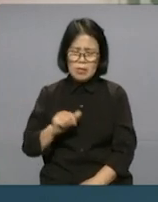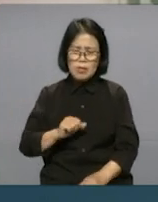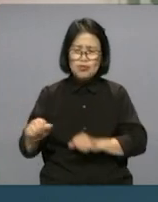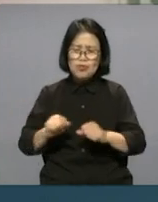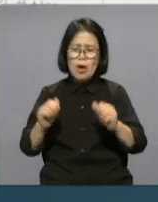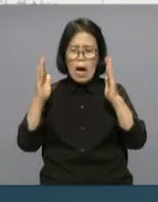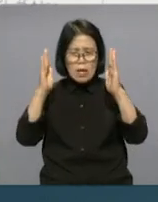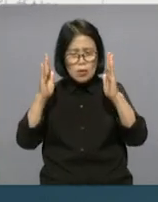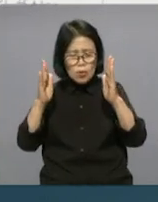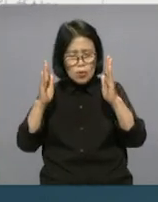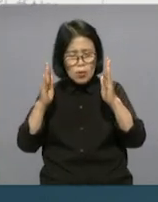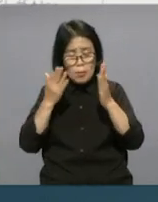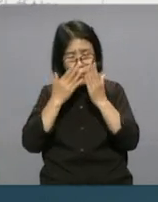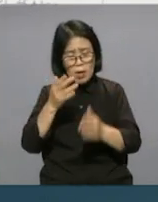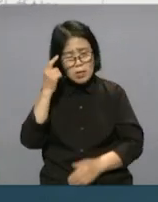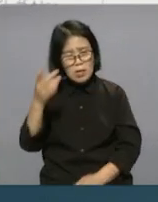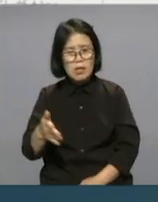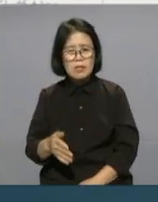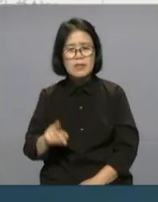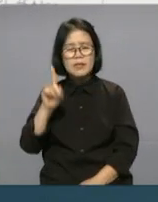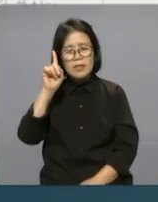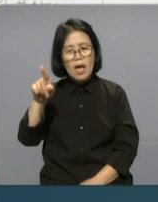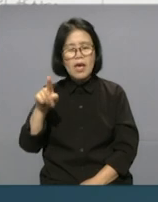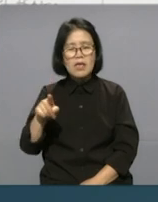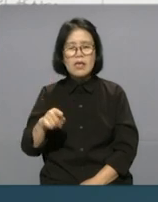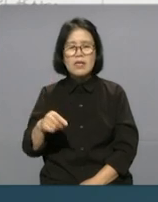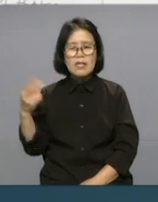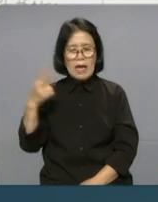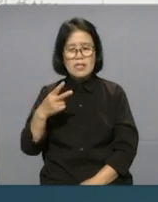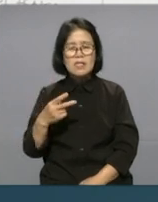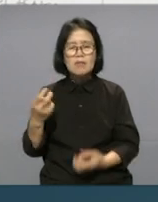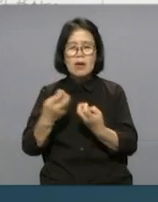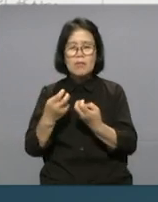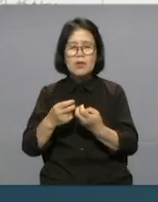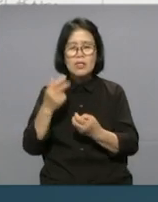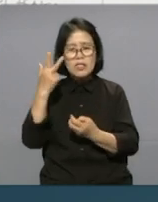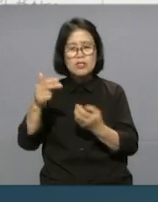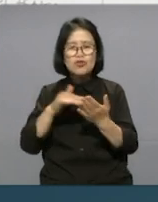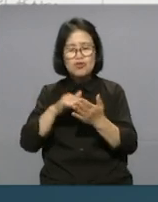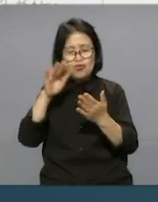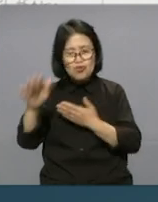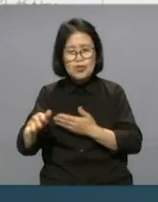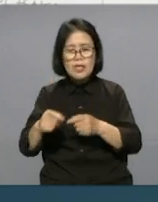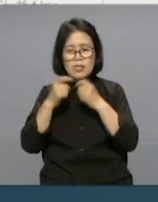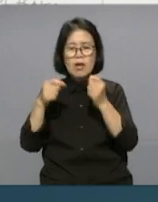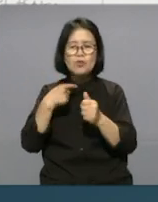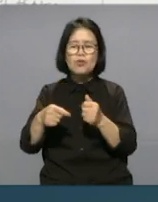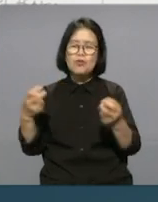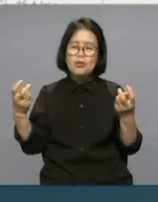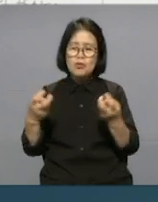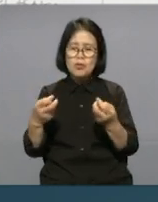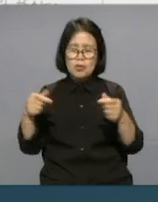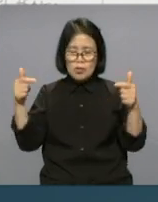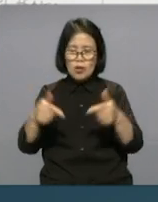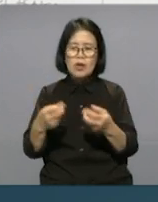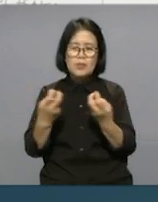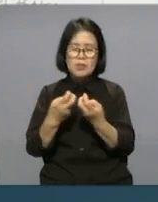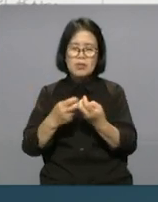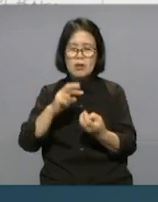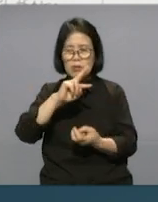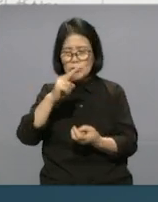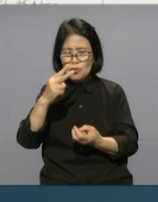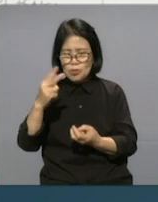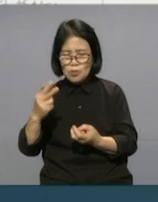확신할까요? 교육부 내일 학교 교육 경쟁력 제고 방안을 일주일 뒤인 27일 사교육 경감 대책을 순차적으로 발표할